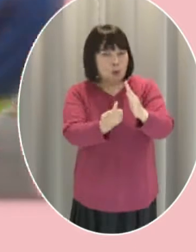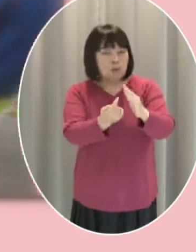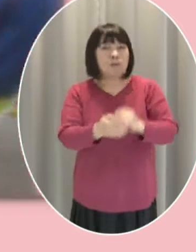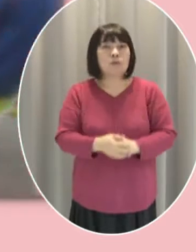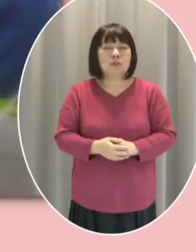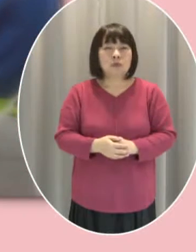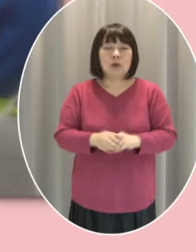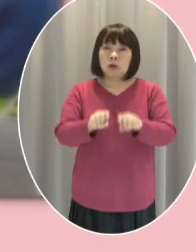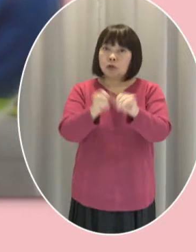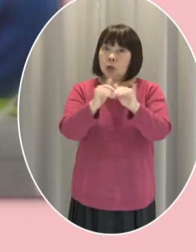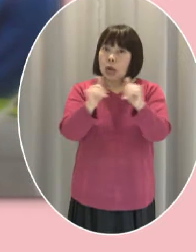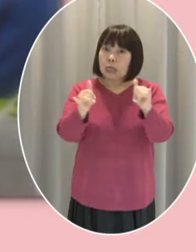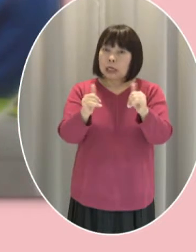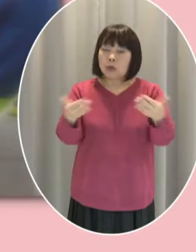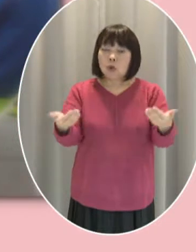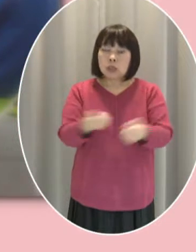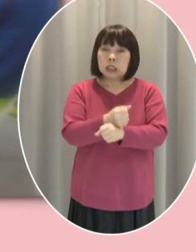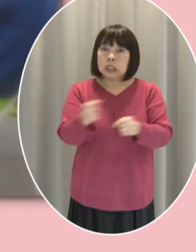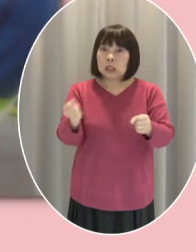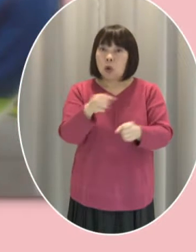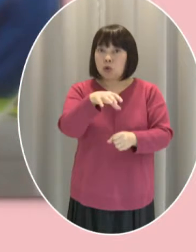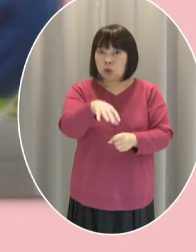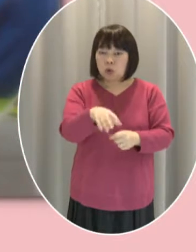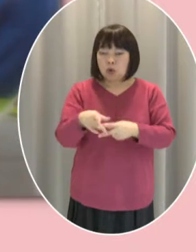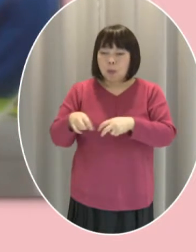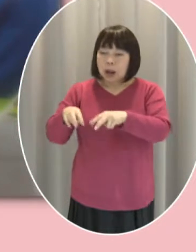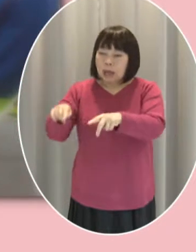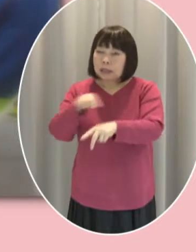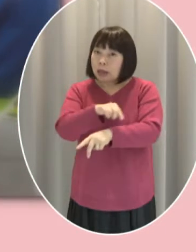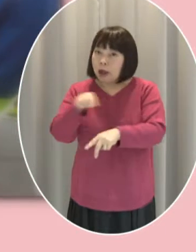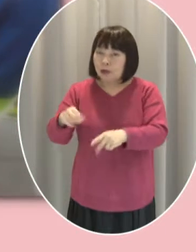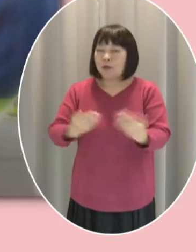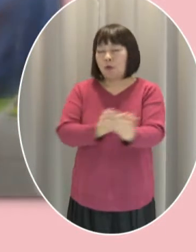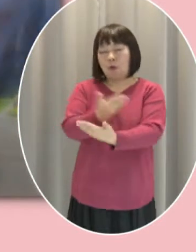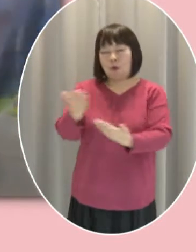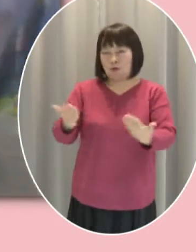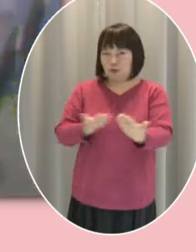障害者の事業所とボランティアの交流